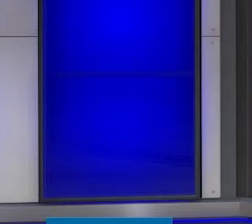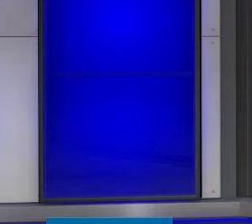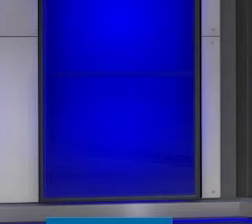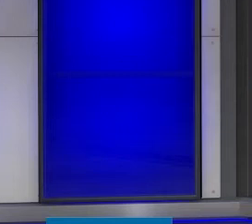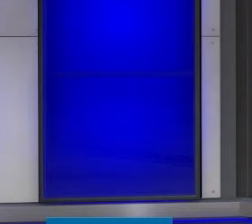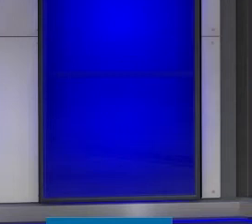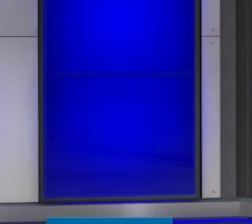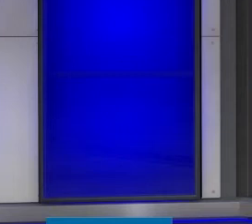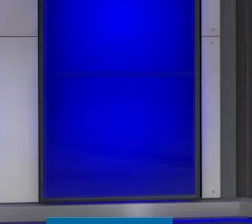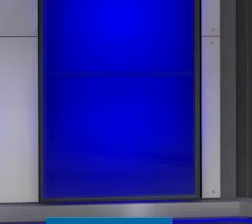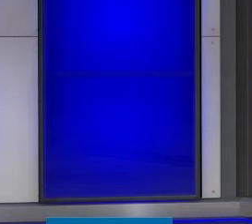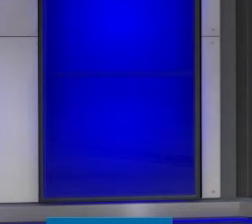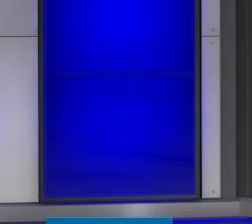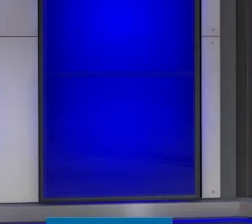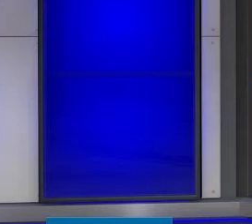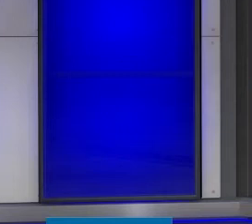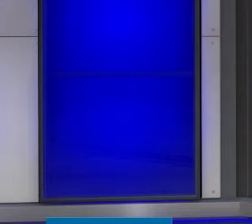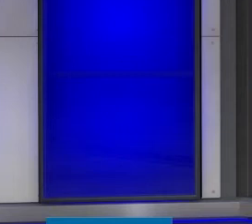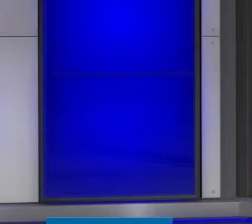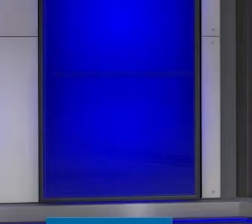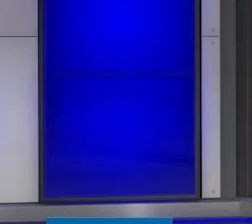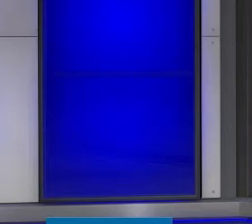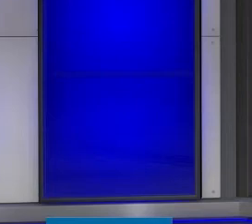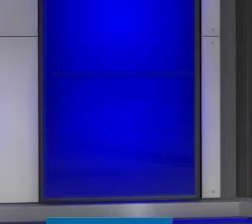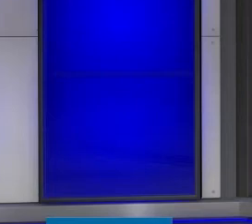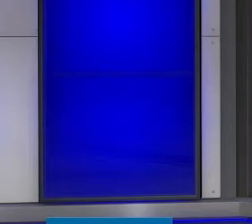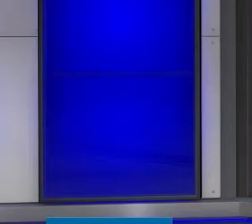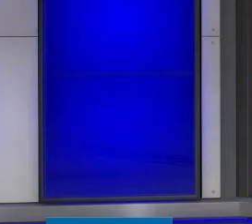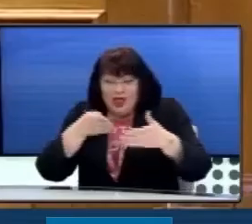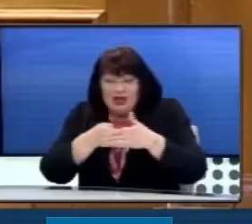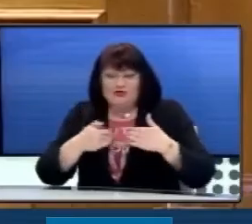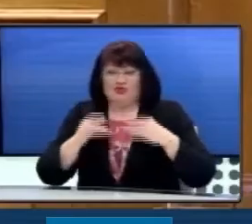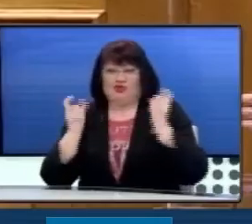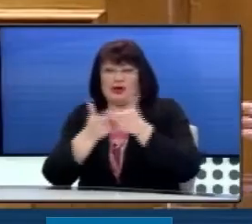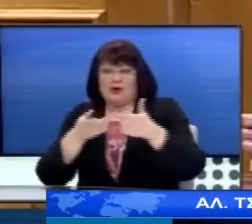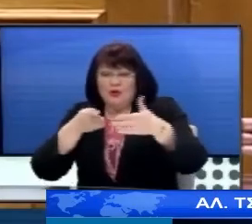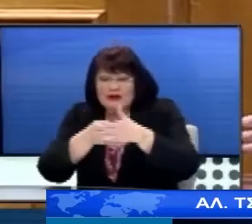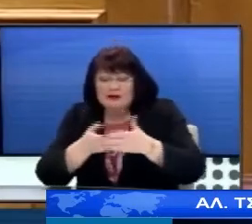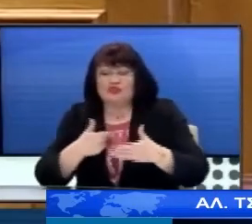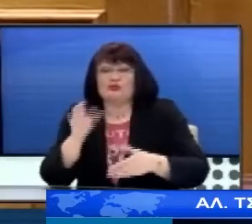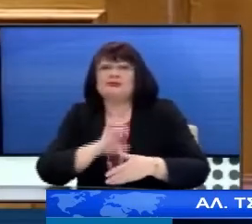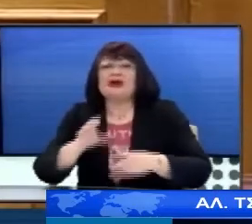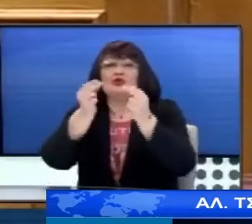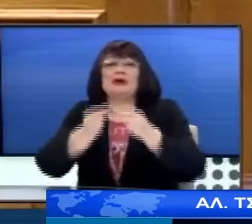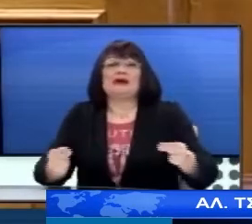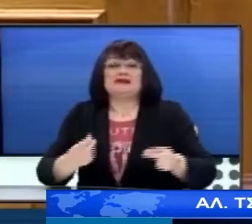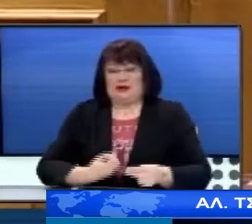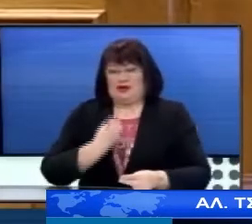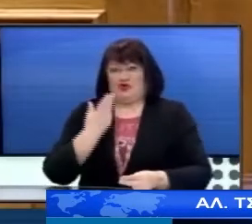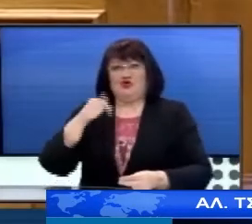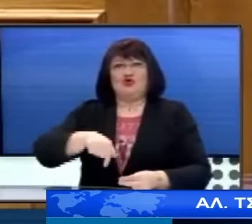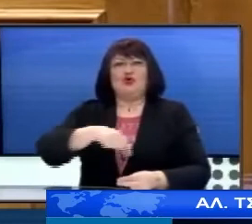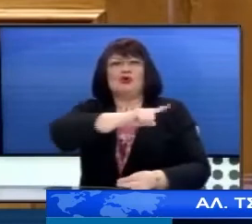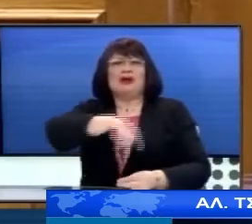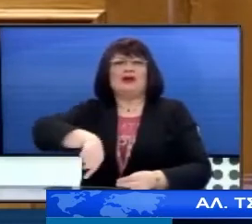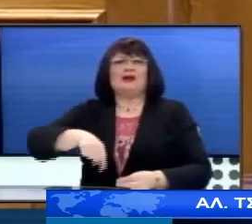όπως έκανε η κυβέρνηση Σαμαρά, τότε που η χώρα πήγαινε ολοταχώς στα βράχια. Έχω την αίσθηση, κύριε Πρωθυπουργέ, ότι σήμερα για άλλη μια φορά